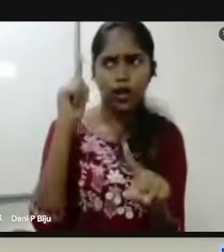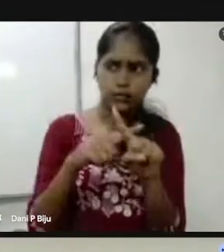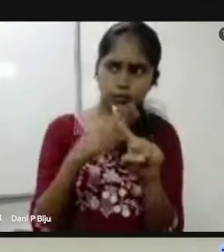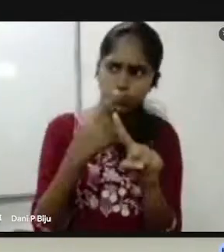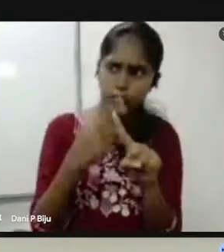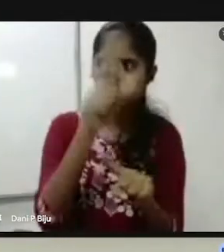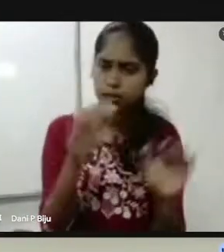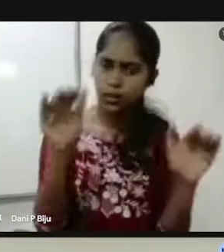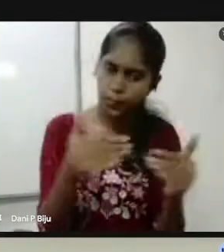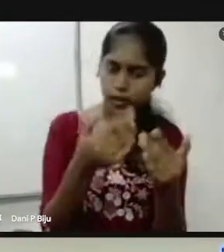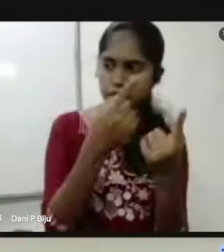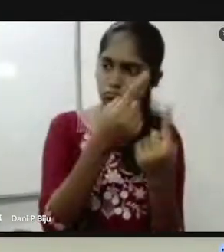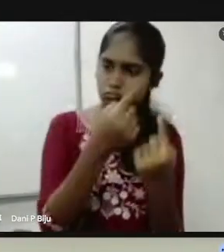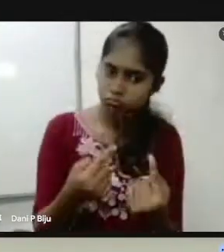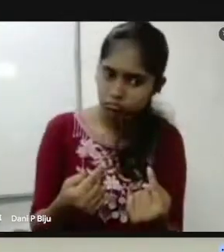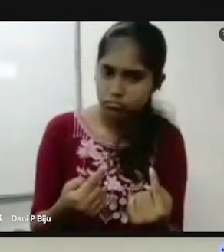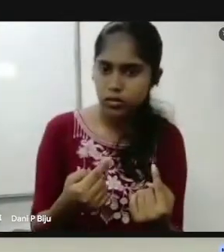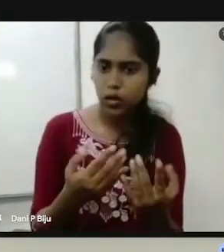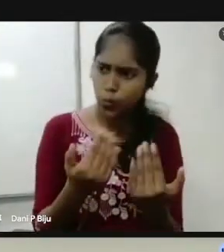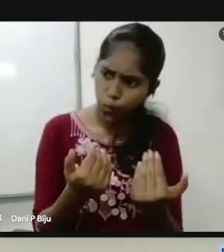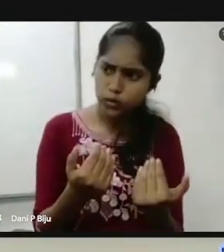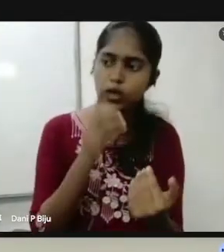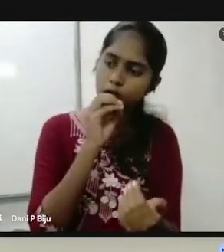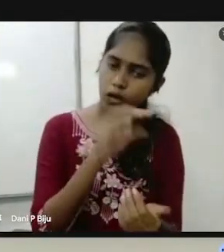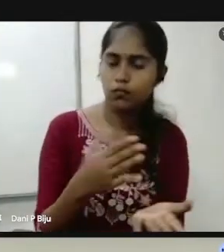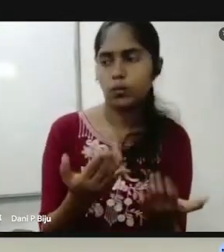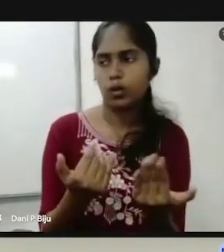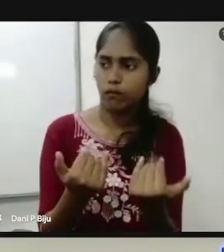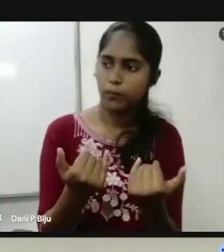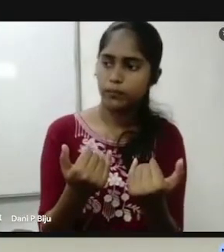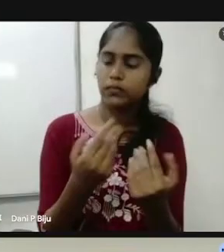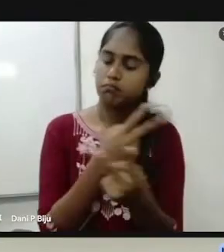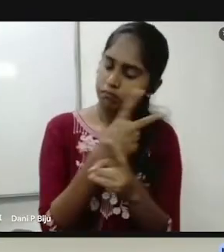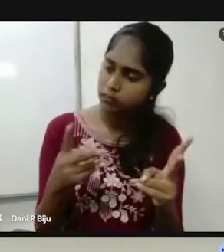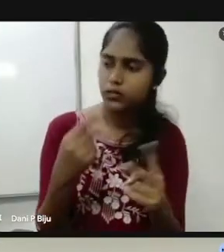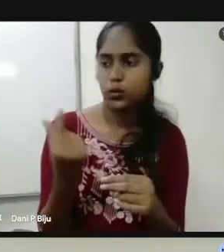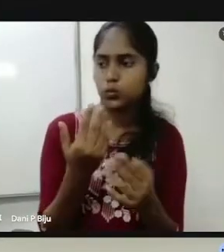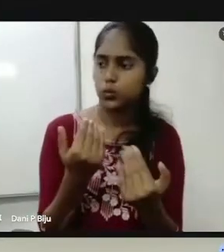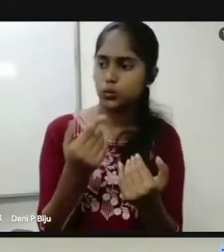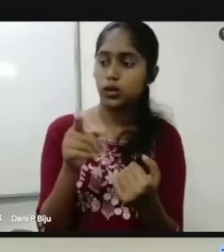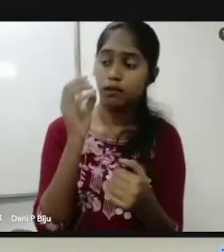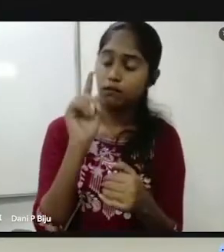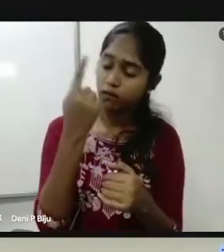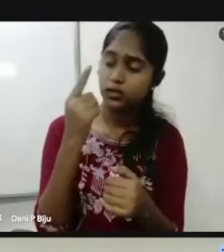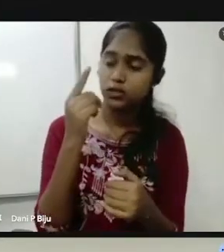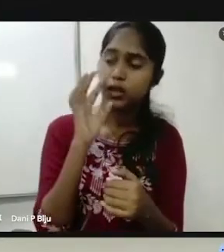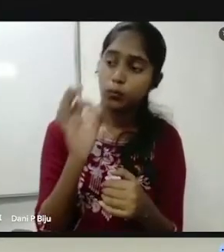അസസ്മെന്റിന് അവരെ റെഫർ ചെയ്യാനും നിങ്ങൾക്ക് പറ്റും. ഐ തിങ്ക് ഈ എല്ലാ കാര്യങ്ങളും നിങ്ങൾക്ക് ചെയ്യാനായിട്ട് പറ്റും എന്നാണ് എന്റെ വിശ്വാസം.